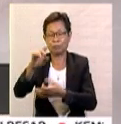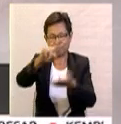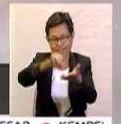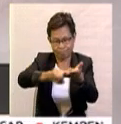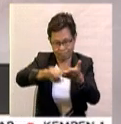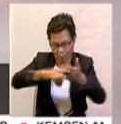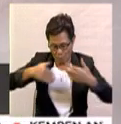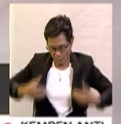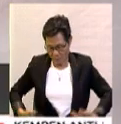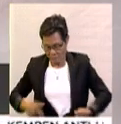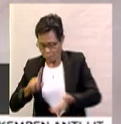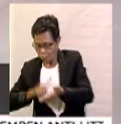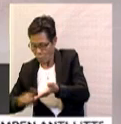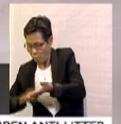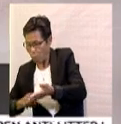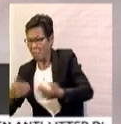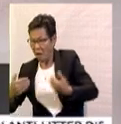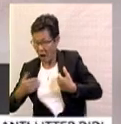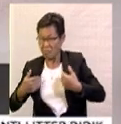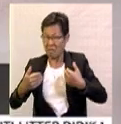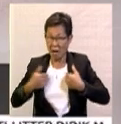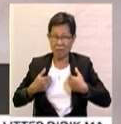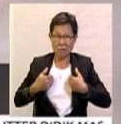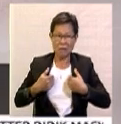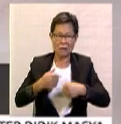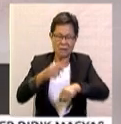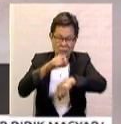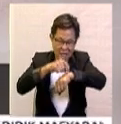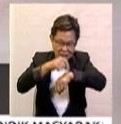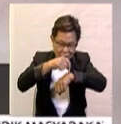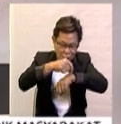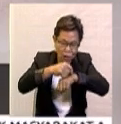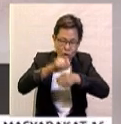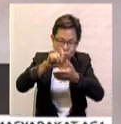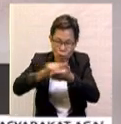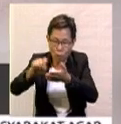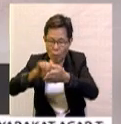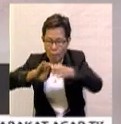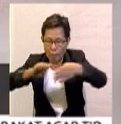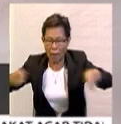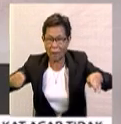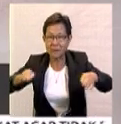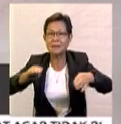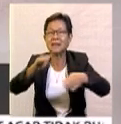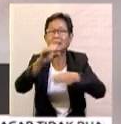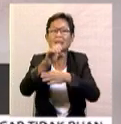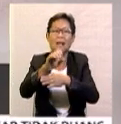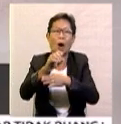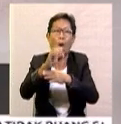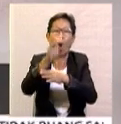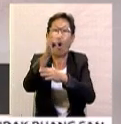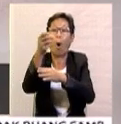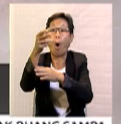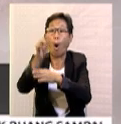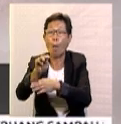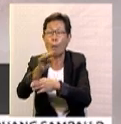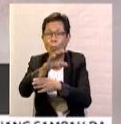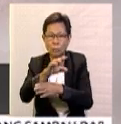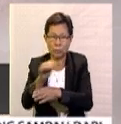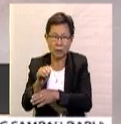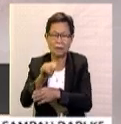terhadap tubuh suspek mendapati terdapat tatu bercorak tulisan bahasa Sanskrit Om dan